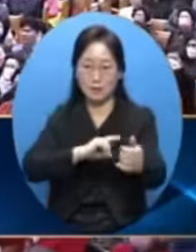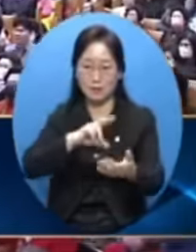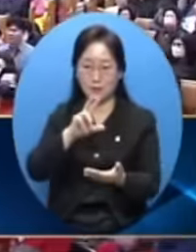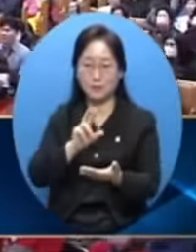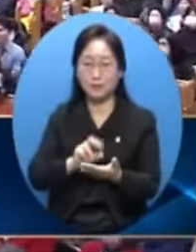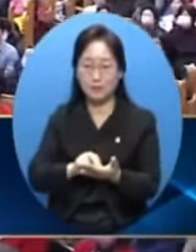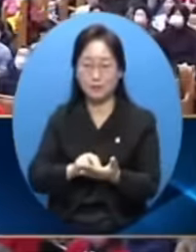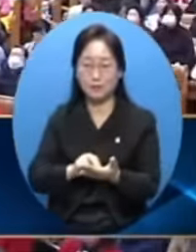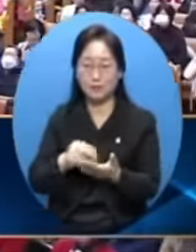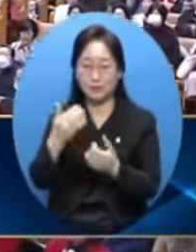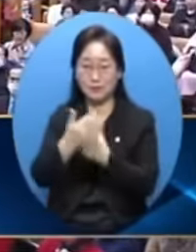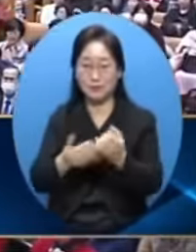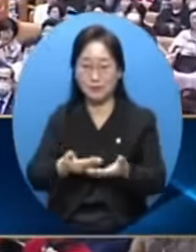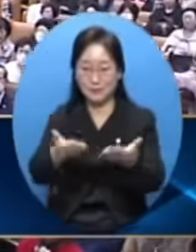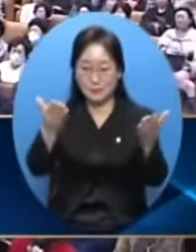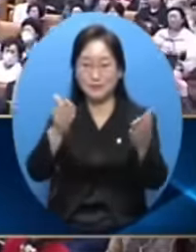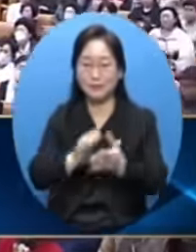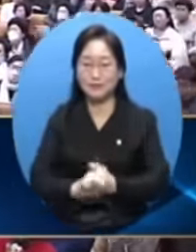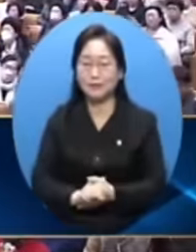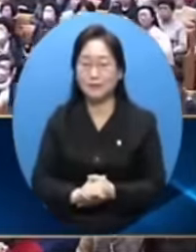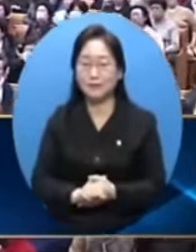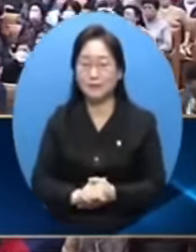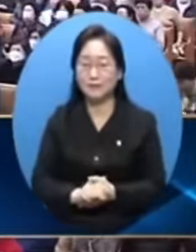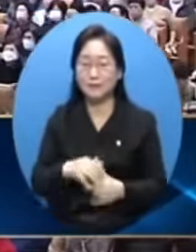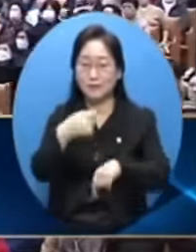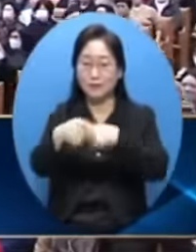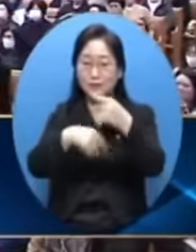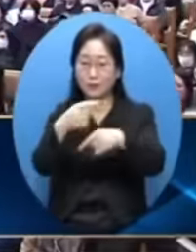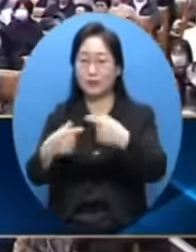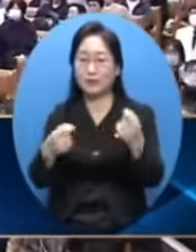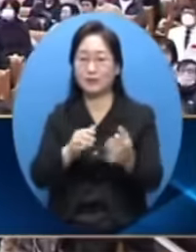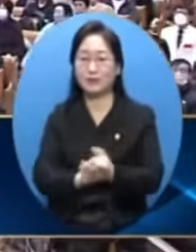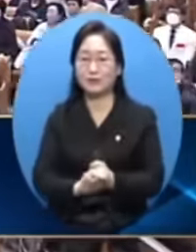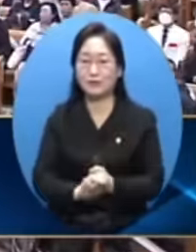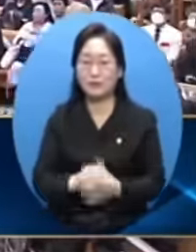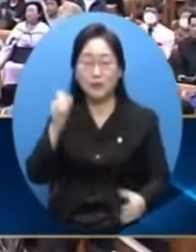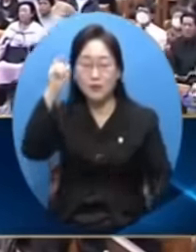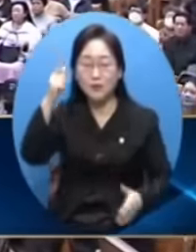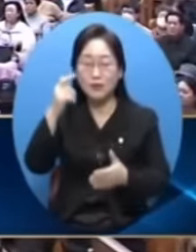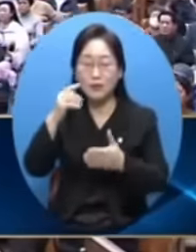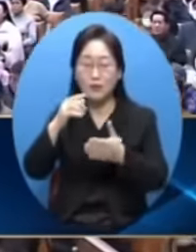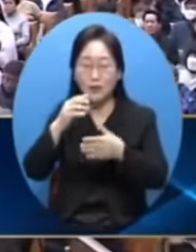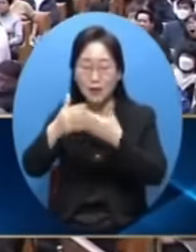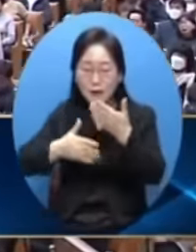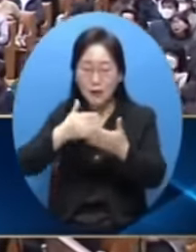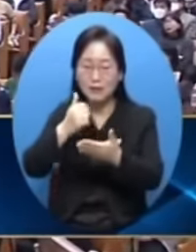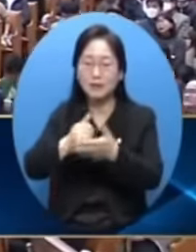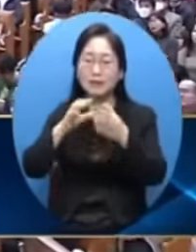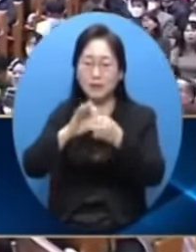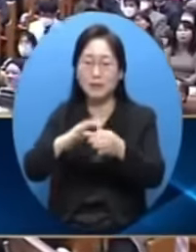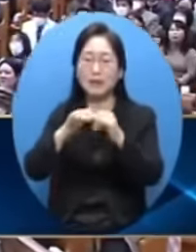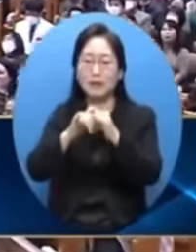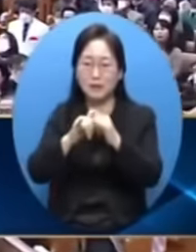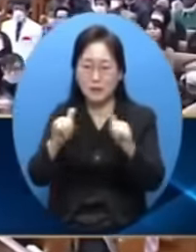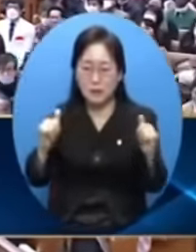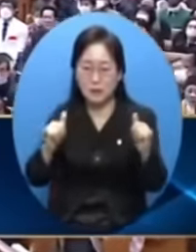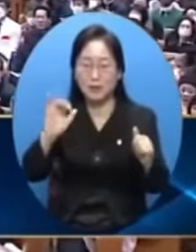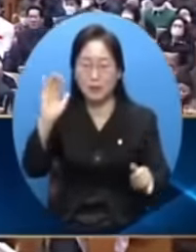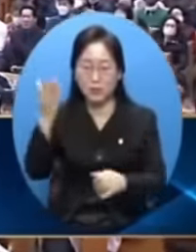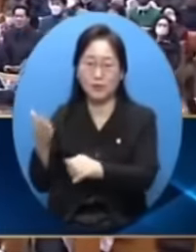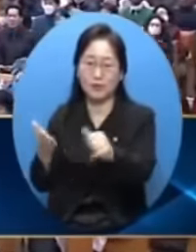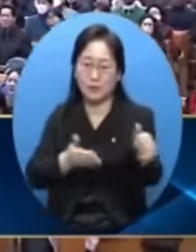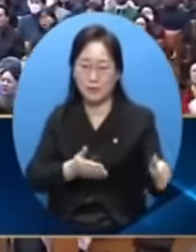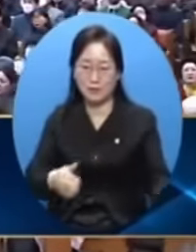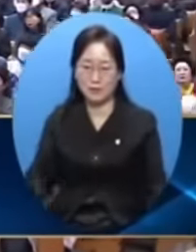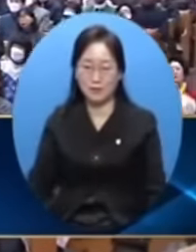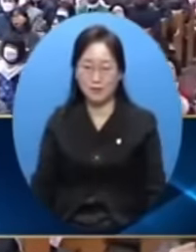제목으로 함께 말씀을을 나누기 원합니다 제목을 한번 크게 따라해 주시기 바랍니다 위대한 하나님의 사람이 되라 위대한 하나님의 사람이